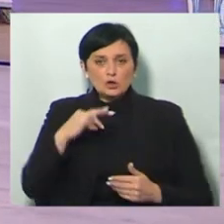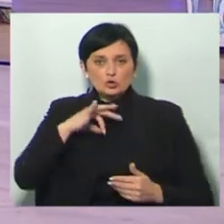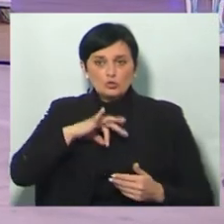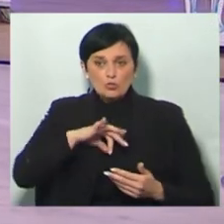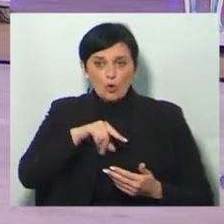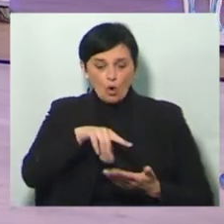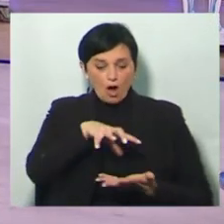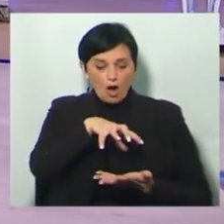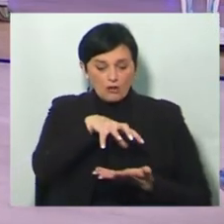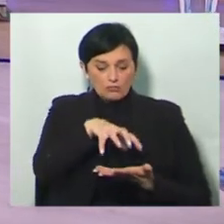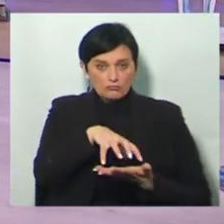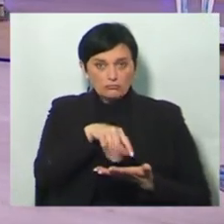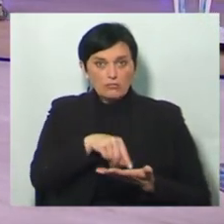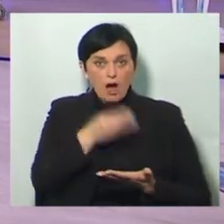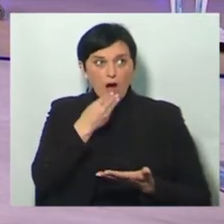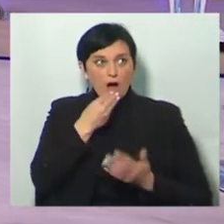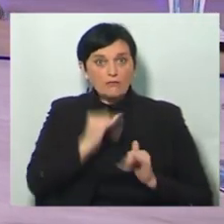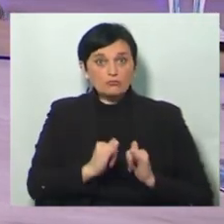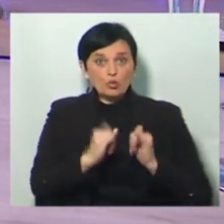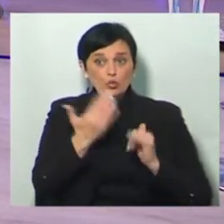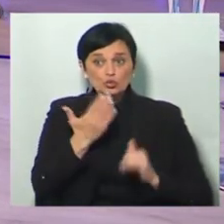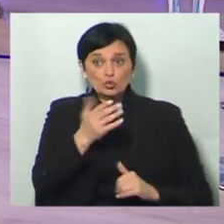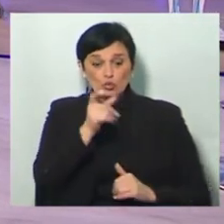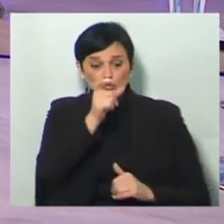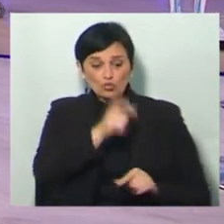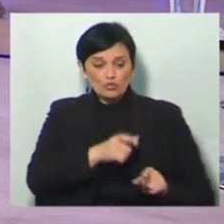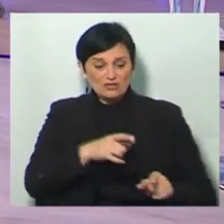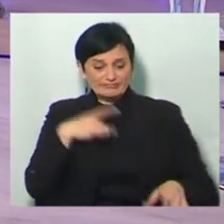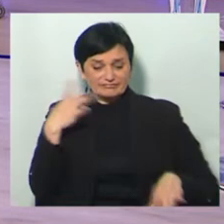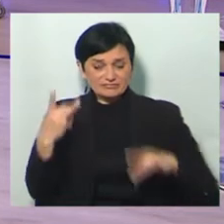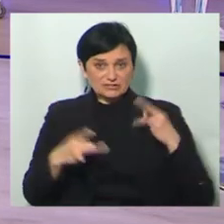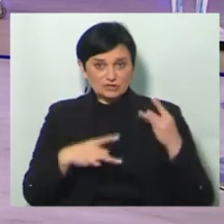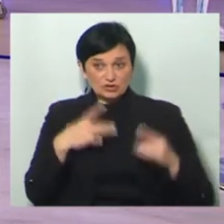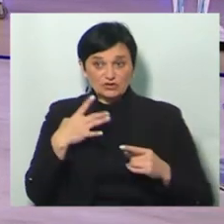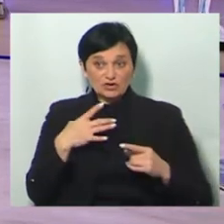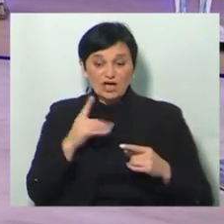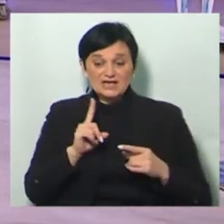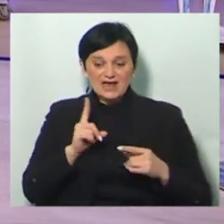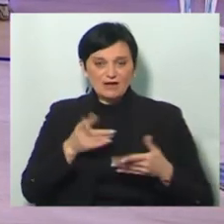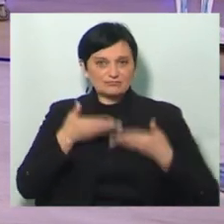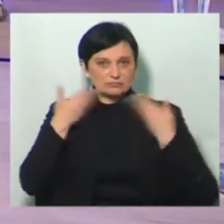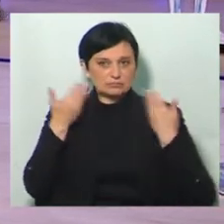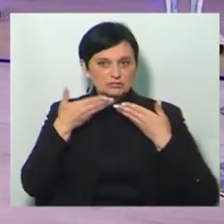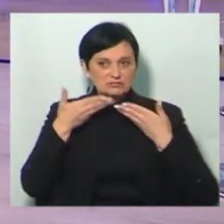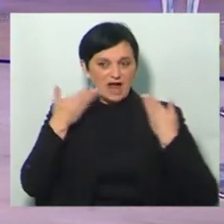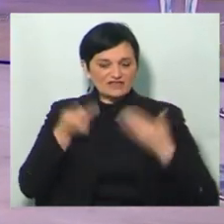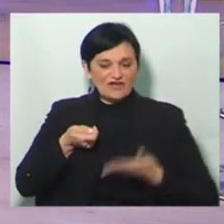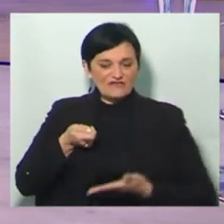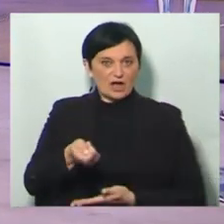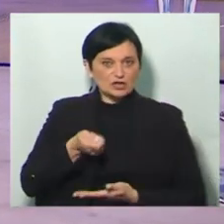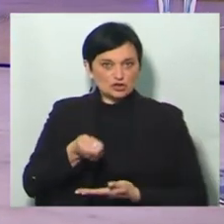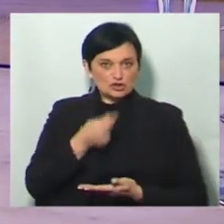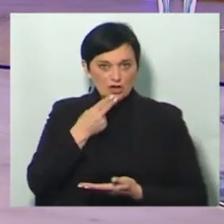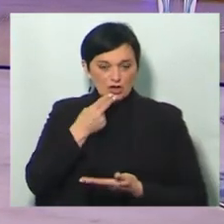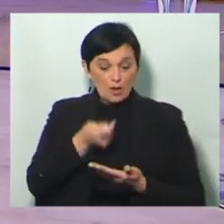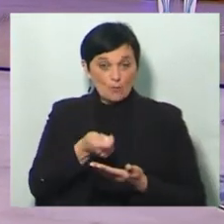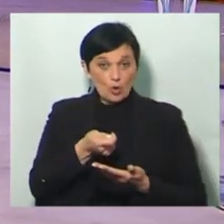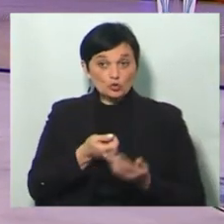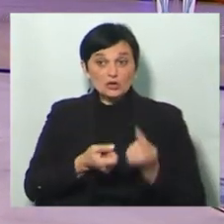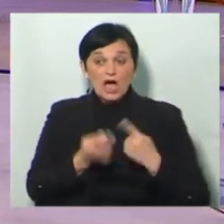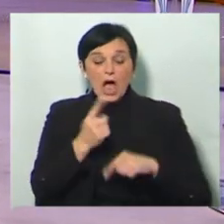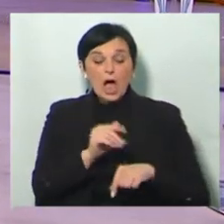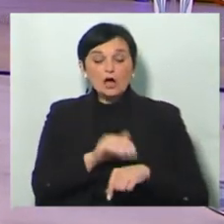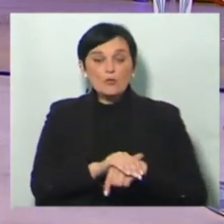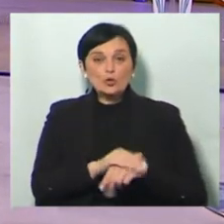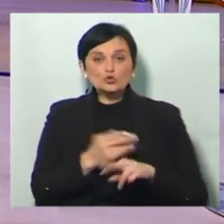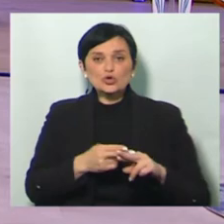ულუფა გაზარდოს და თუ ბავშვი ჭირვეულობს კვებასთან დაკავშირებით გაგვიადვილოს პროცესი უფრო ადვილად ვაჭამოთ. Მაგრამ აღმოჩნდა